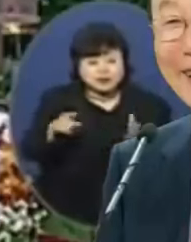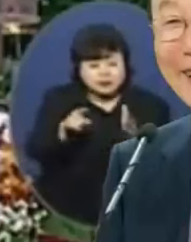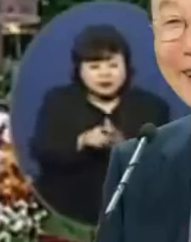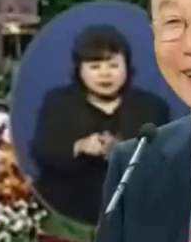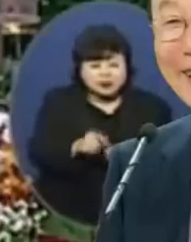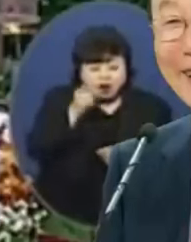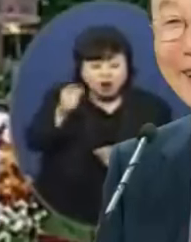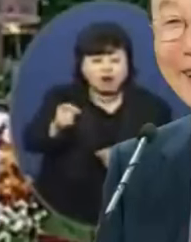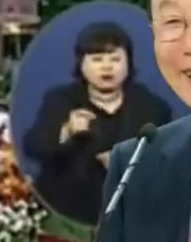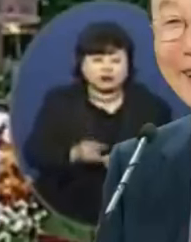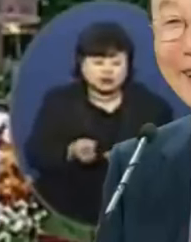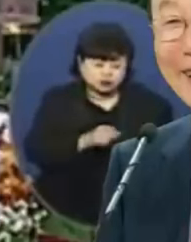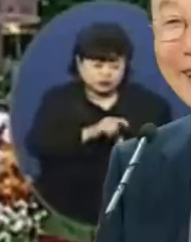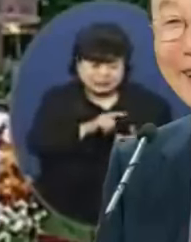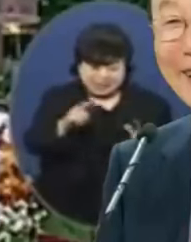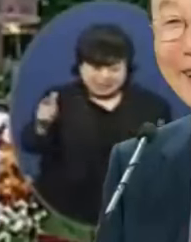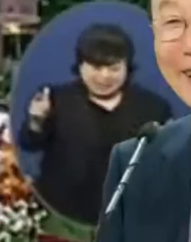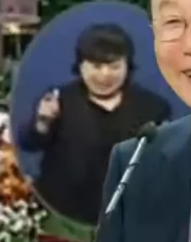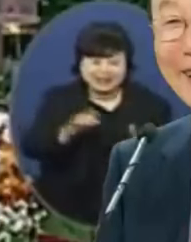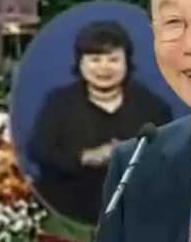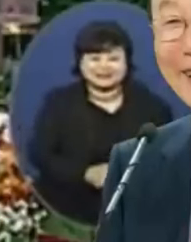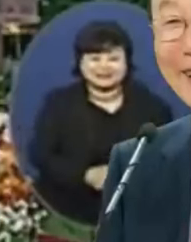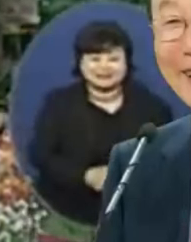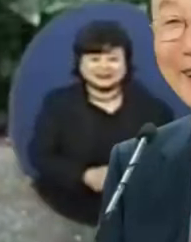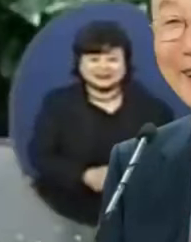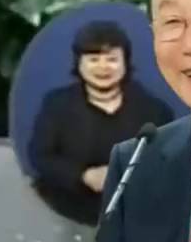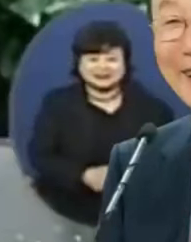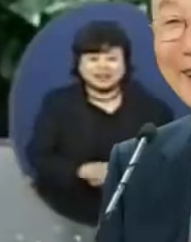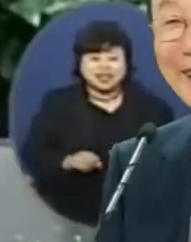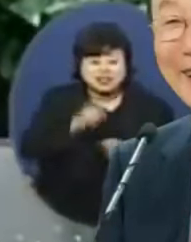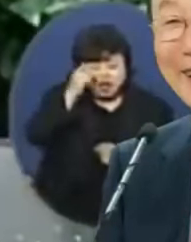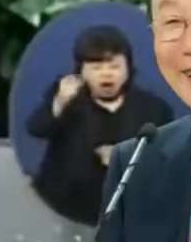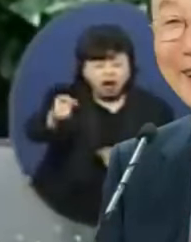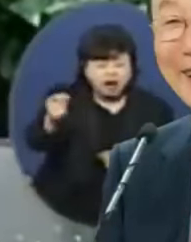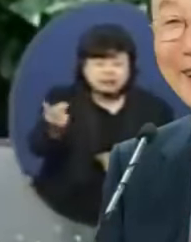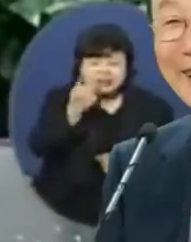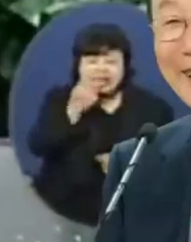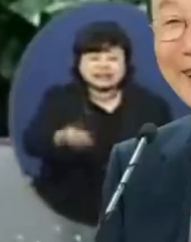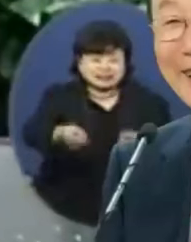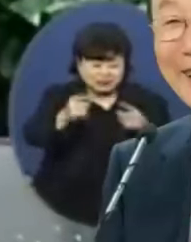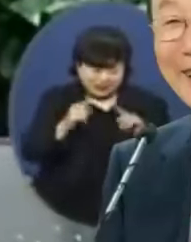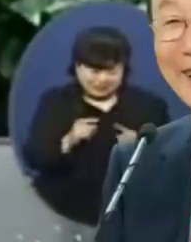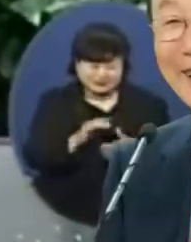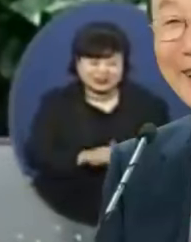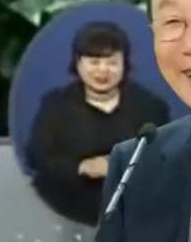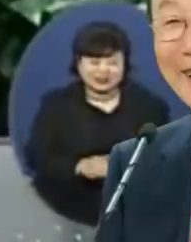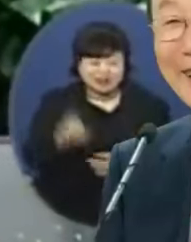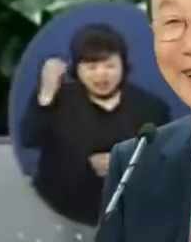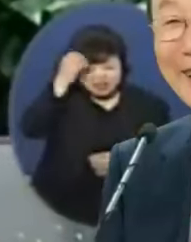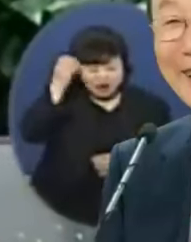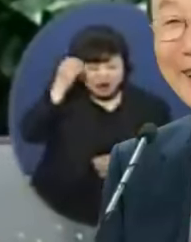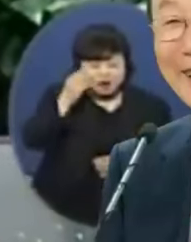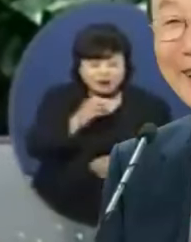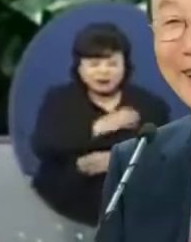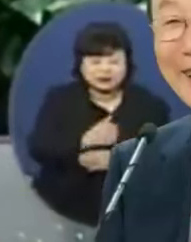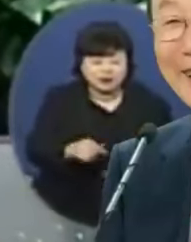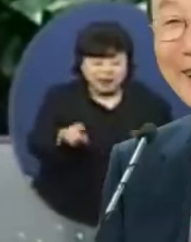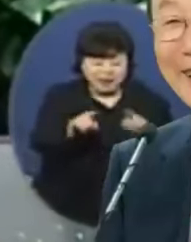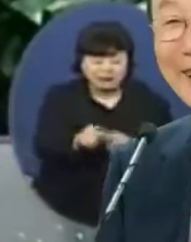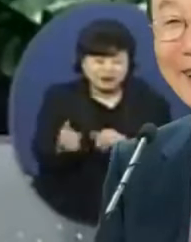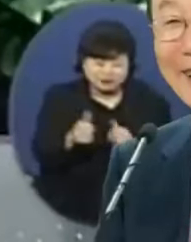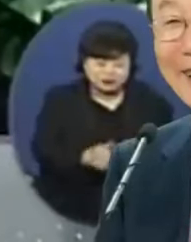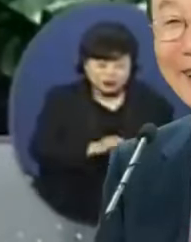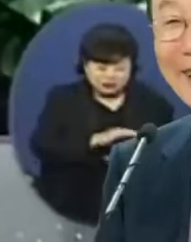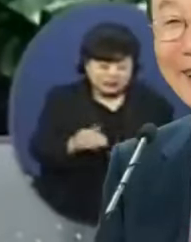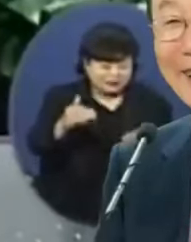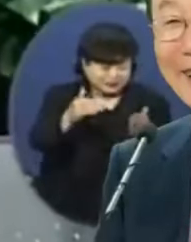믿는 자는 영원히 죽지 아니하리라. 벌써 우리는 영원히 영생이 들어왔습니다. 영적으로 보면 우리는 그리스도와 함께 죽고